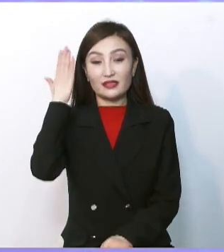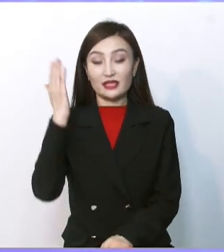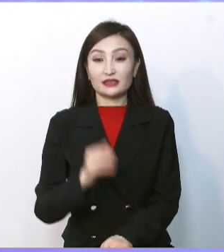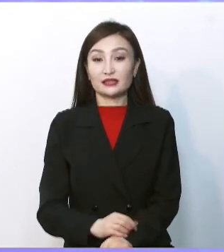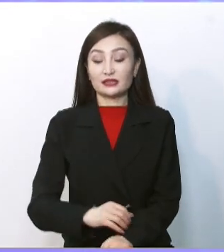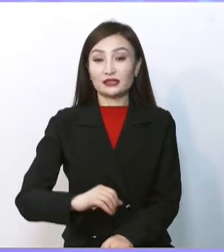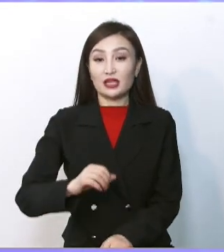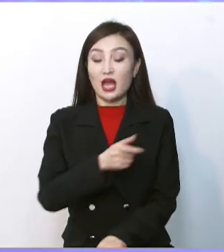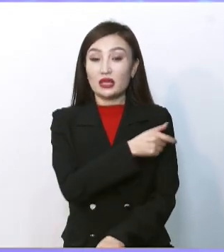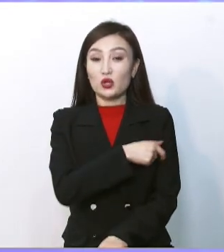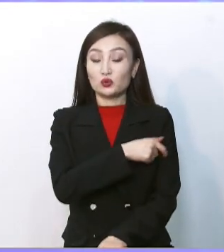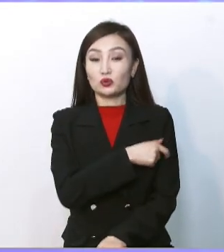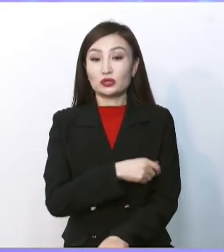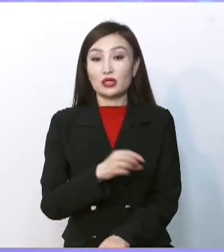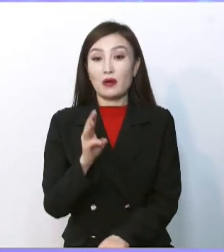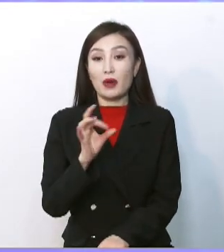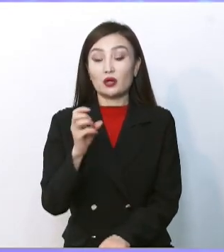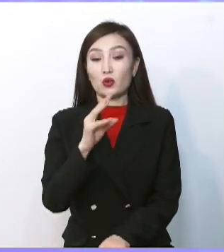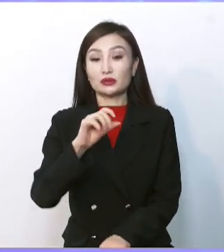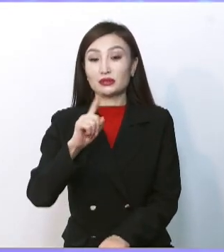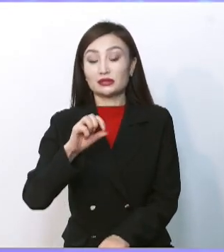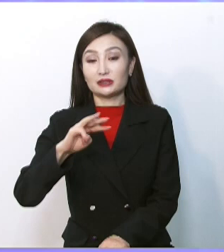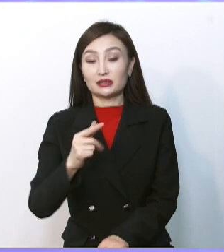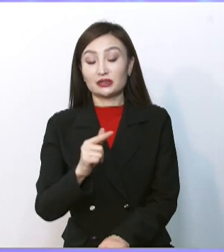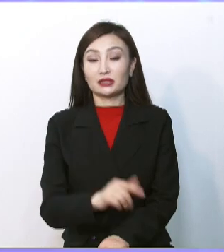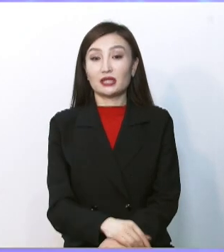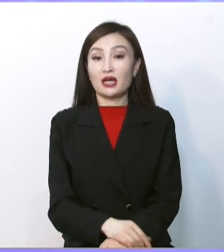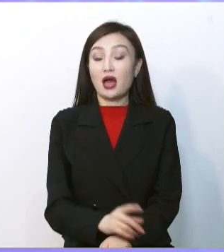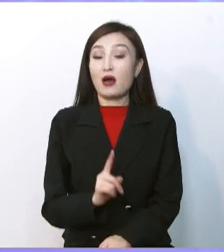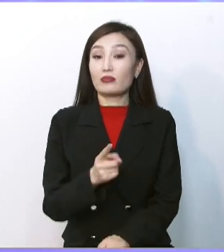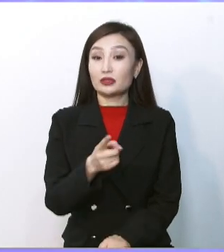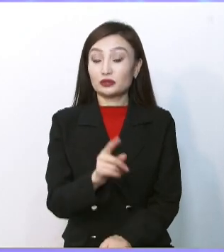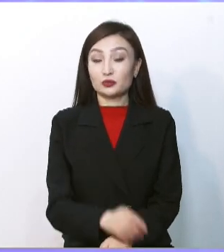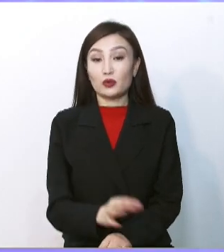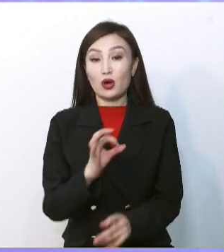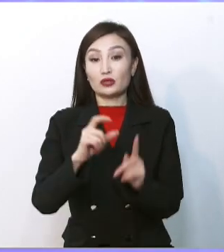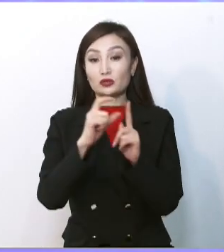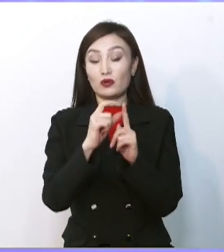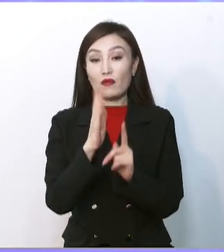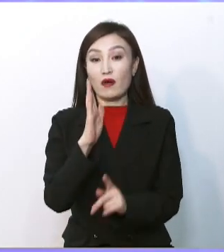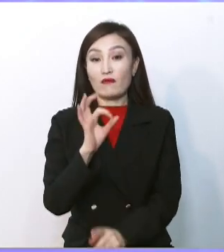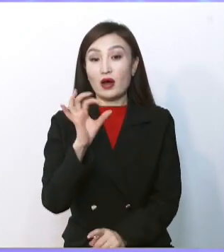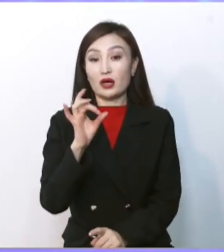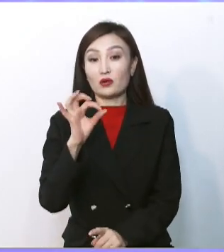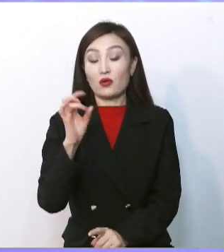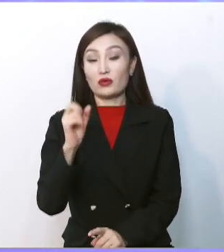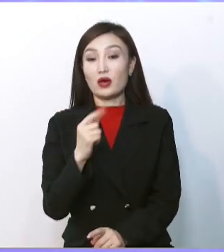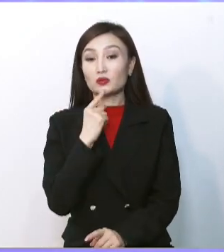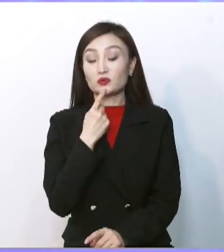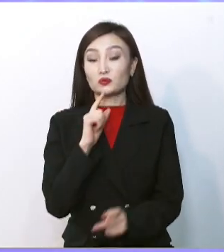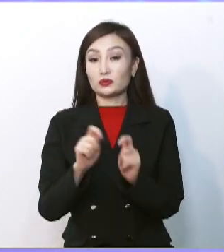«Веселить», «дежурить», «морозить», «проворонить». Почему от слова «ворона» было трудно образовать